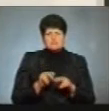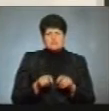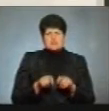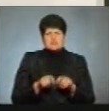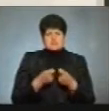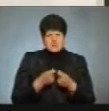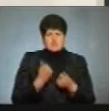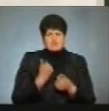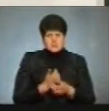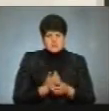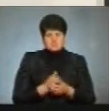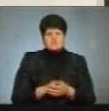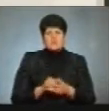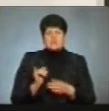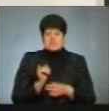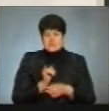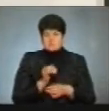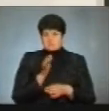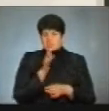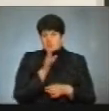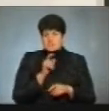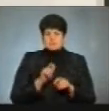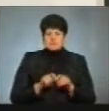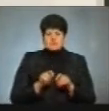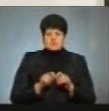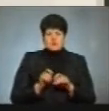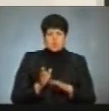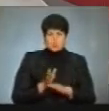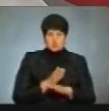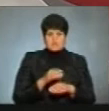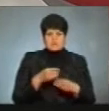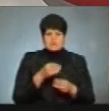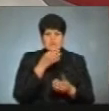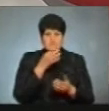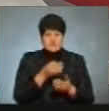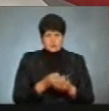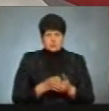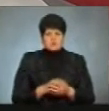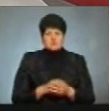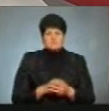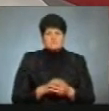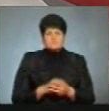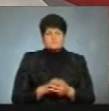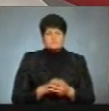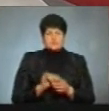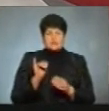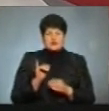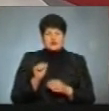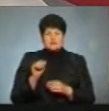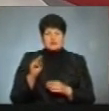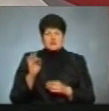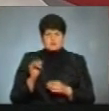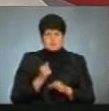їх. І під час перевірки усунули, дали відповіді, і